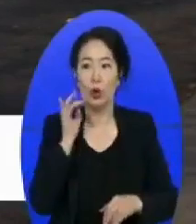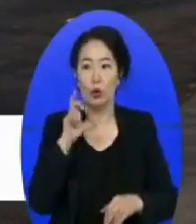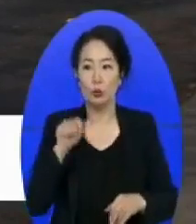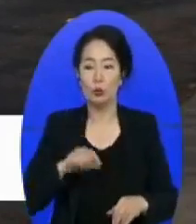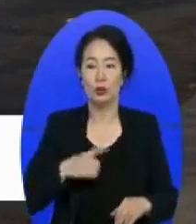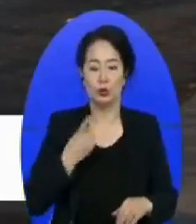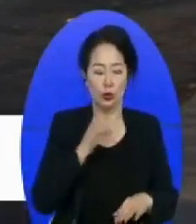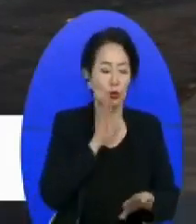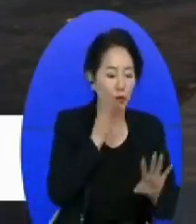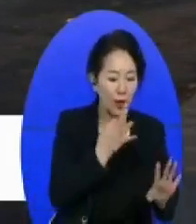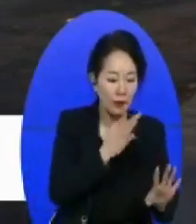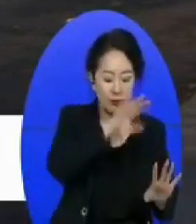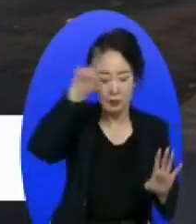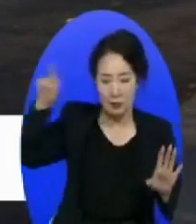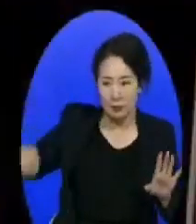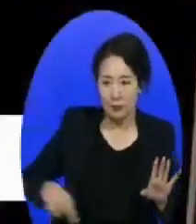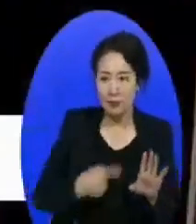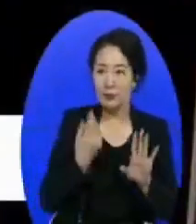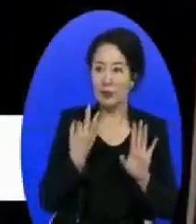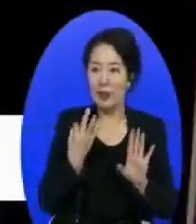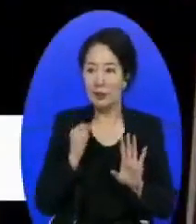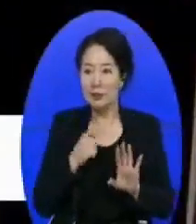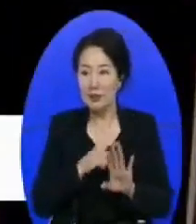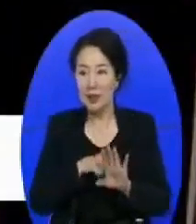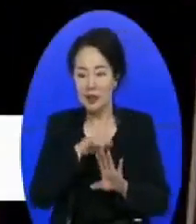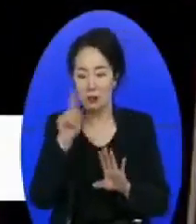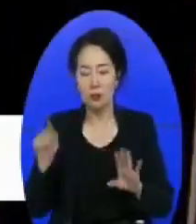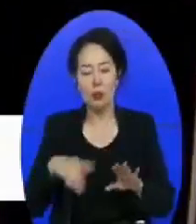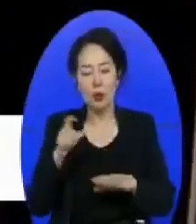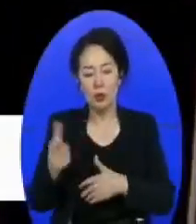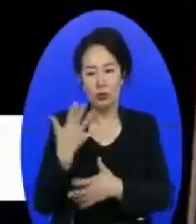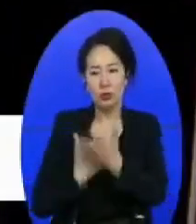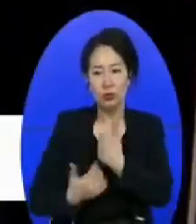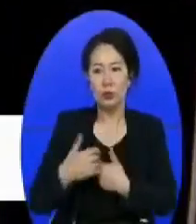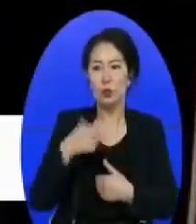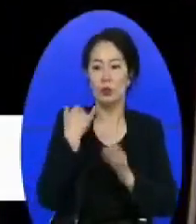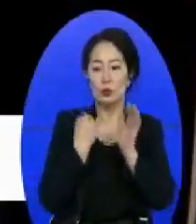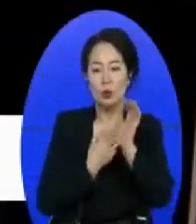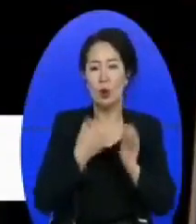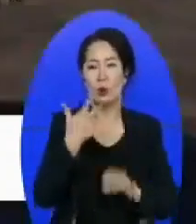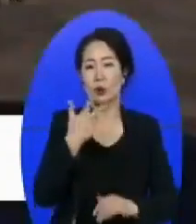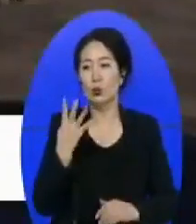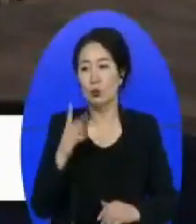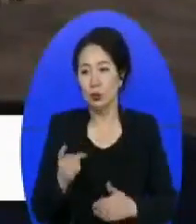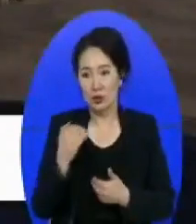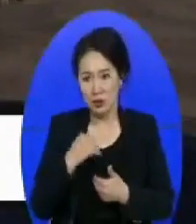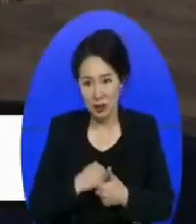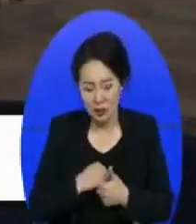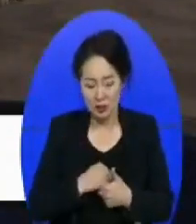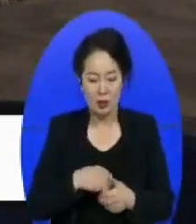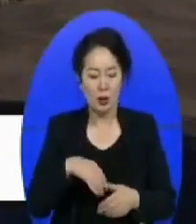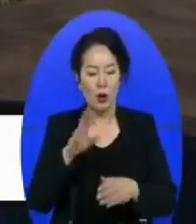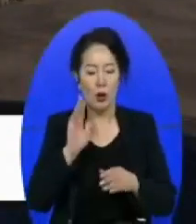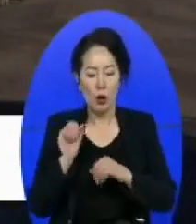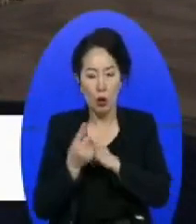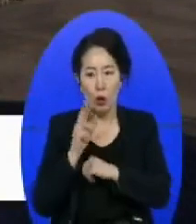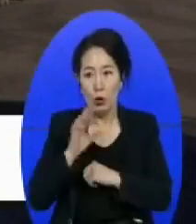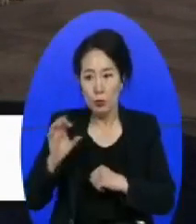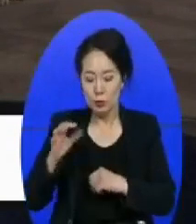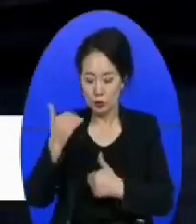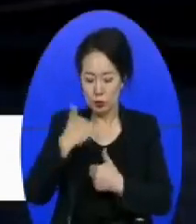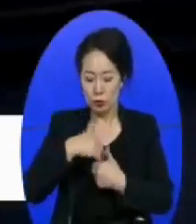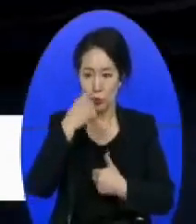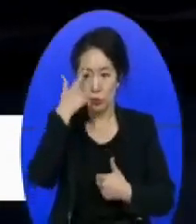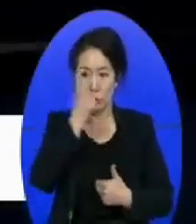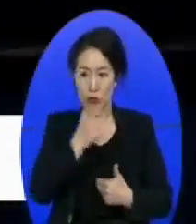өглөөний 8 цагаас өнөөдрийн 11 цагийн хугацаанд улсын хил дээр нийт 634 зорчигч нэвтрүүлж орж иржээ. Засгийн газар улсын онцгой комиссын шийдвэрээр дотоодын